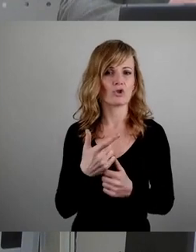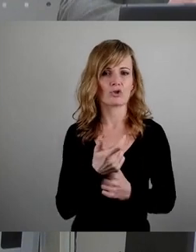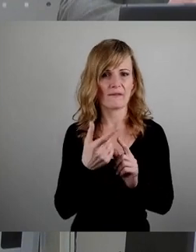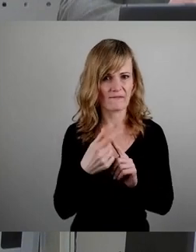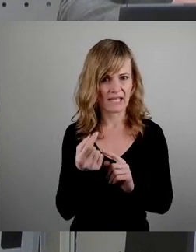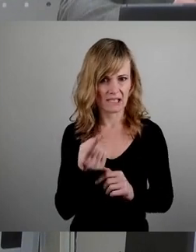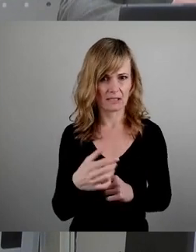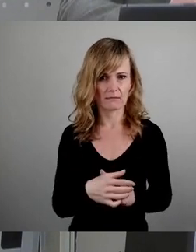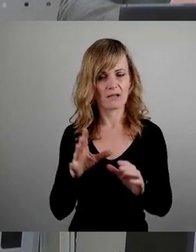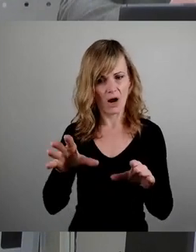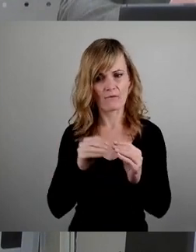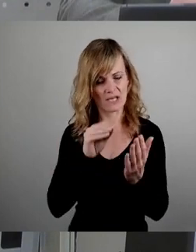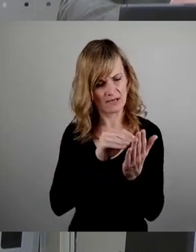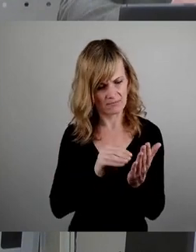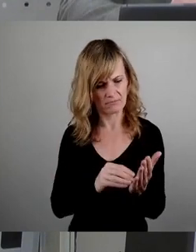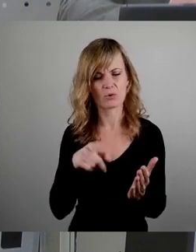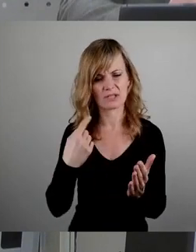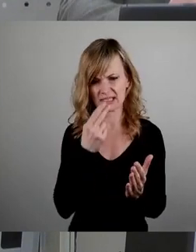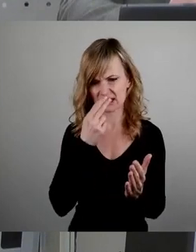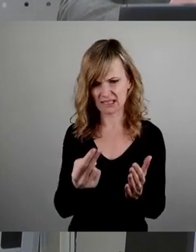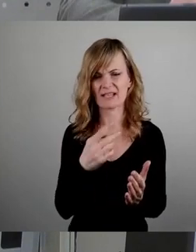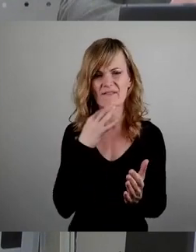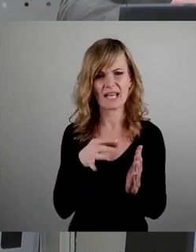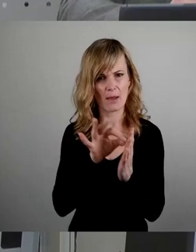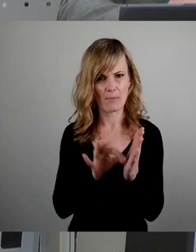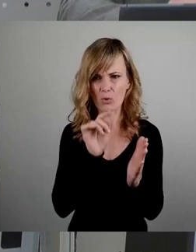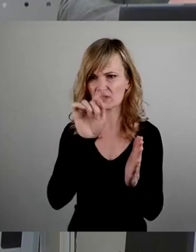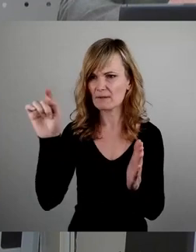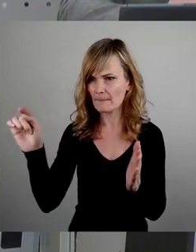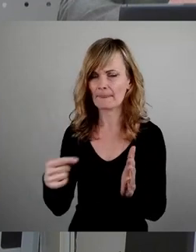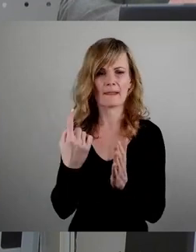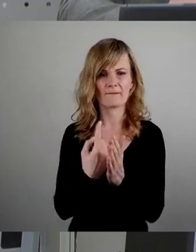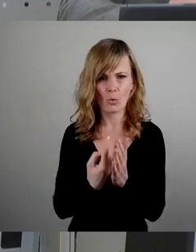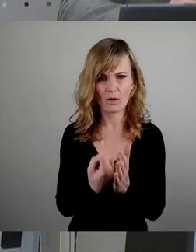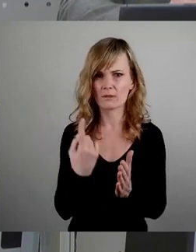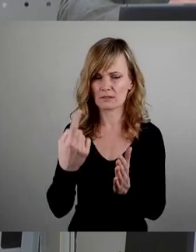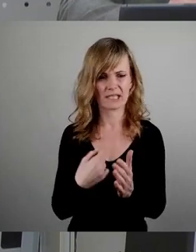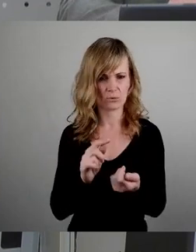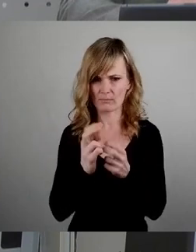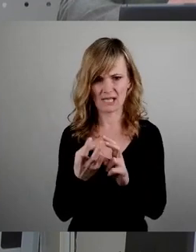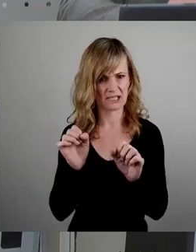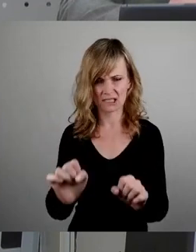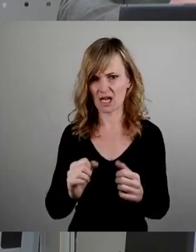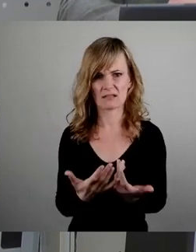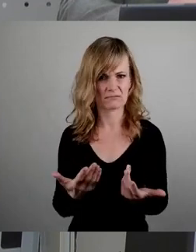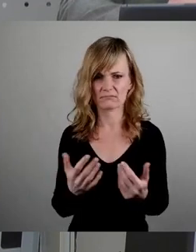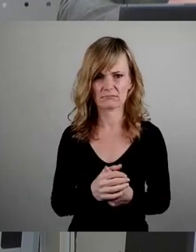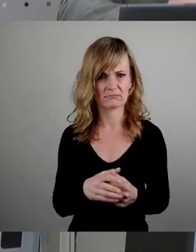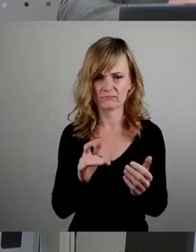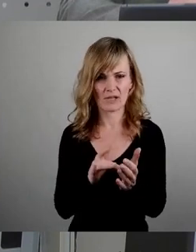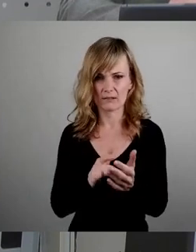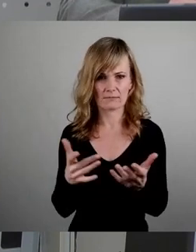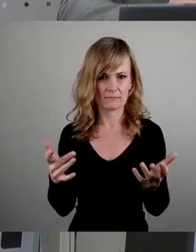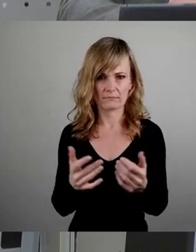viele von den Punkten, die in den Stadtbezirksbeiräten und von den Ortschaften gefordert sind, schlichtweg nicht umsetzbar sind, weil